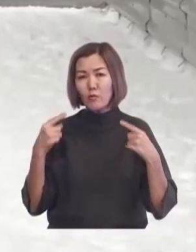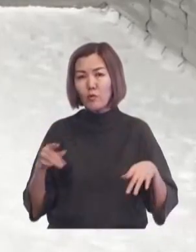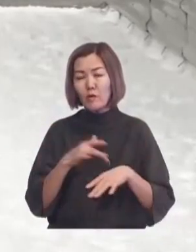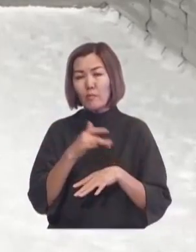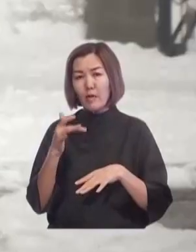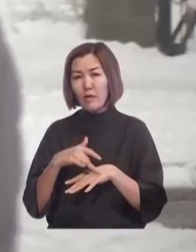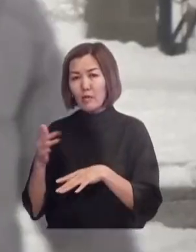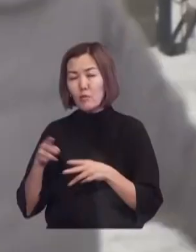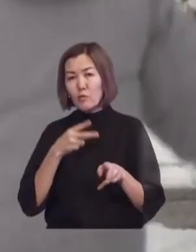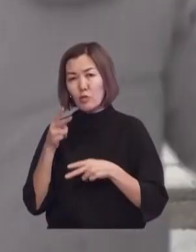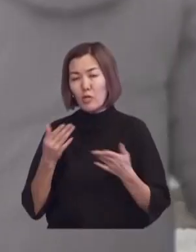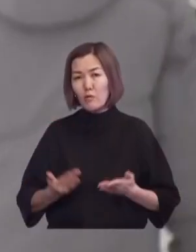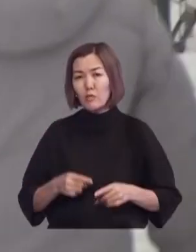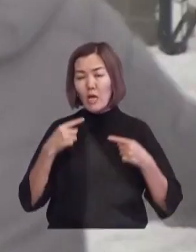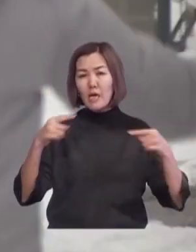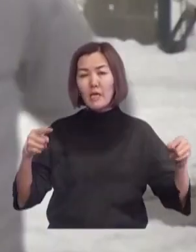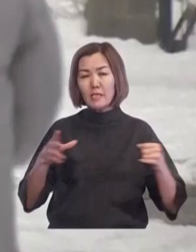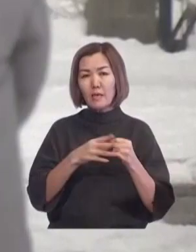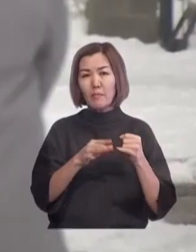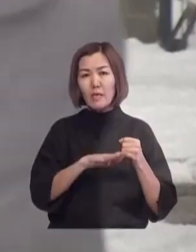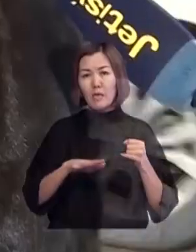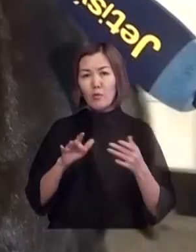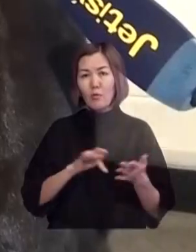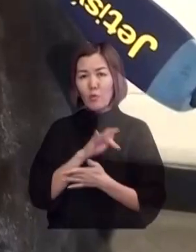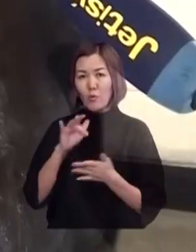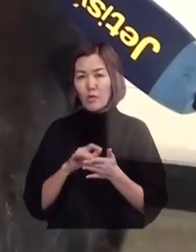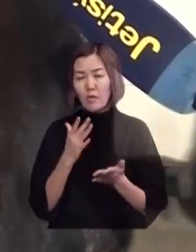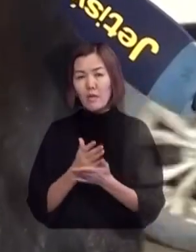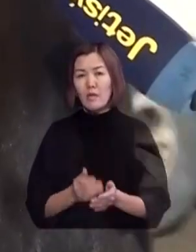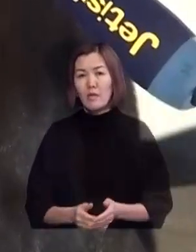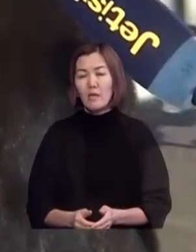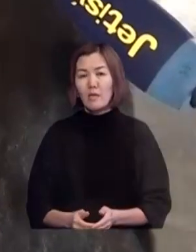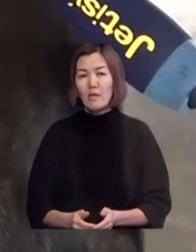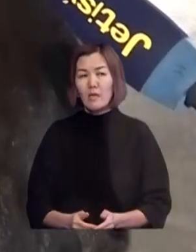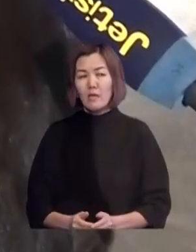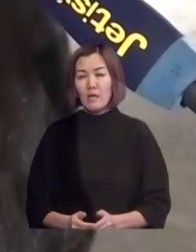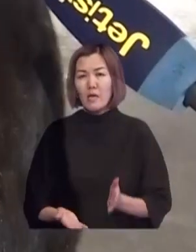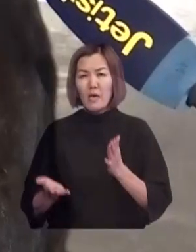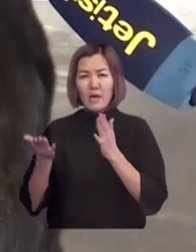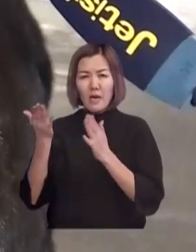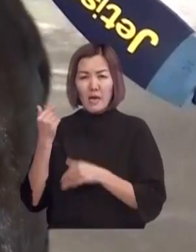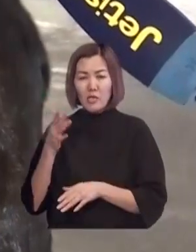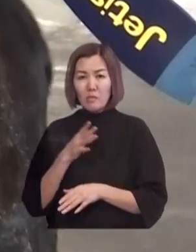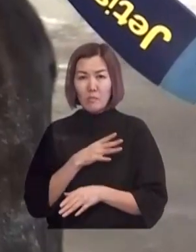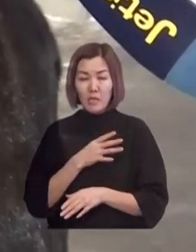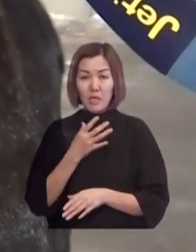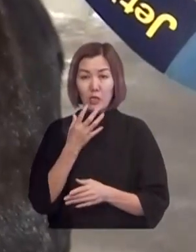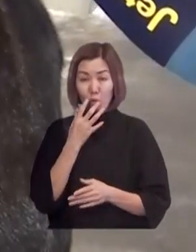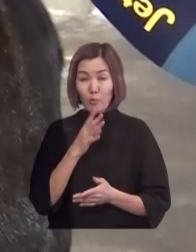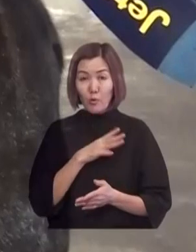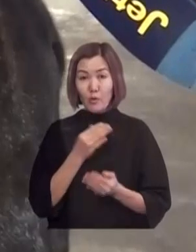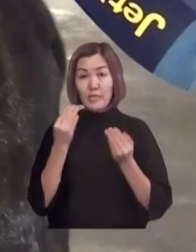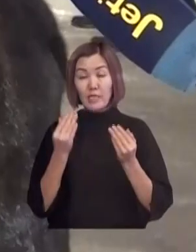благоустроенных домов, проживающих в разных микрорайонах города. И обычно раньше в те годы было тепло, а теперь